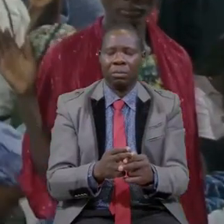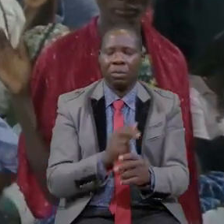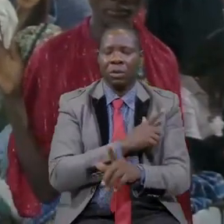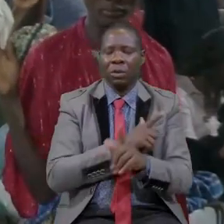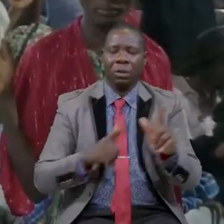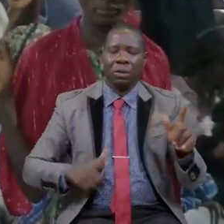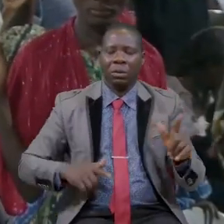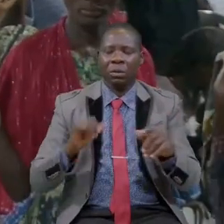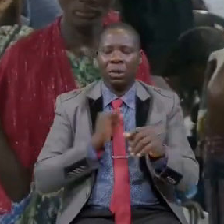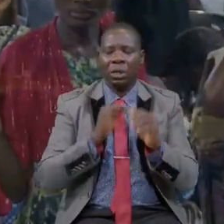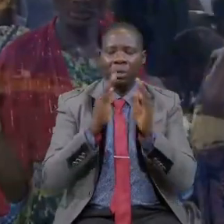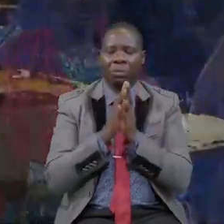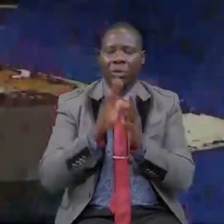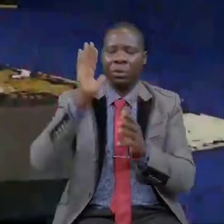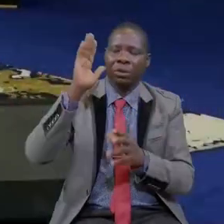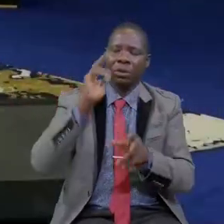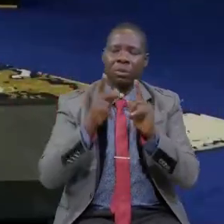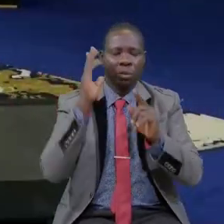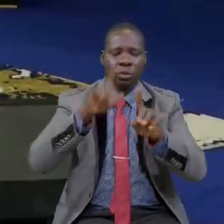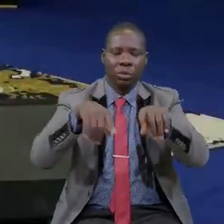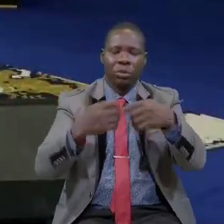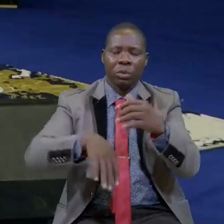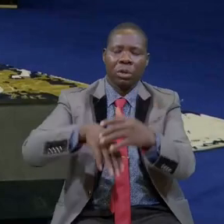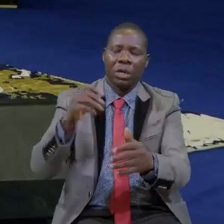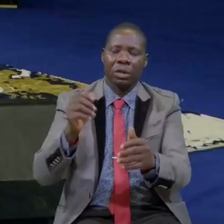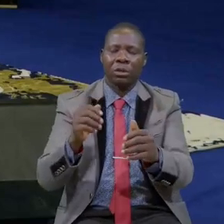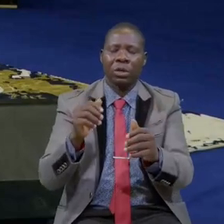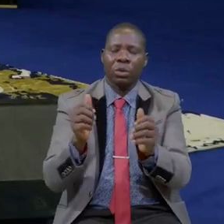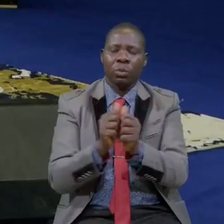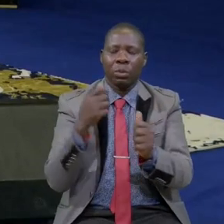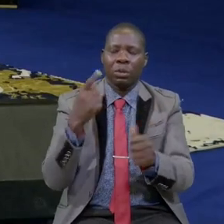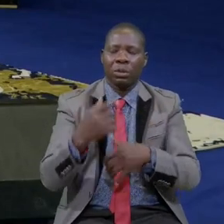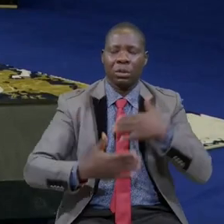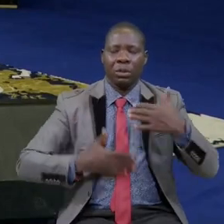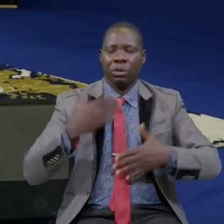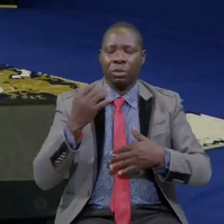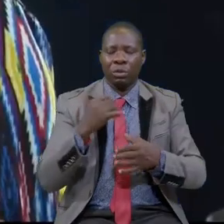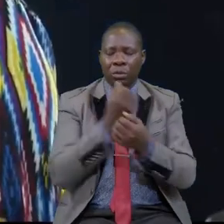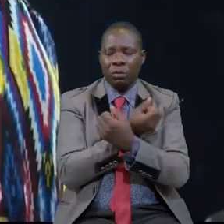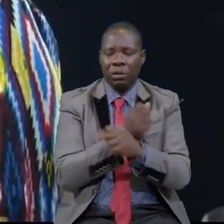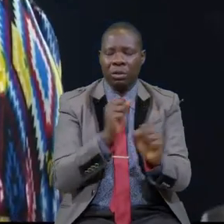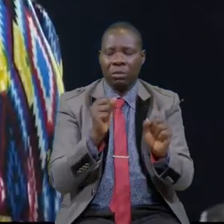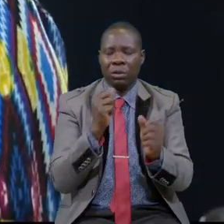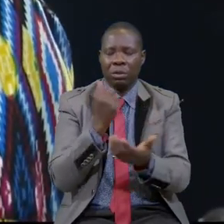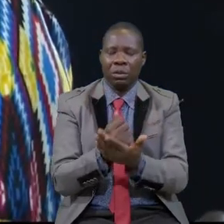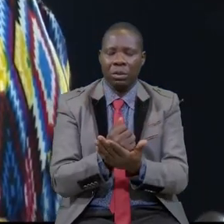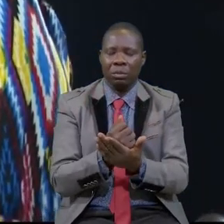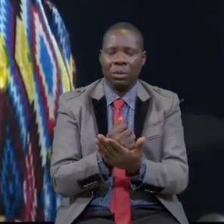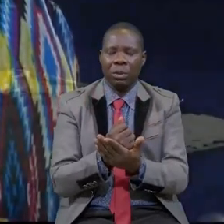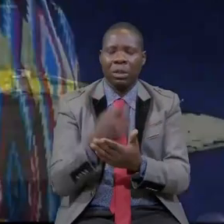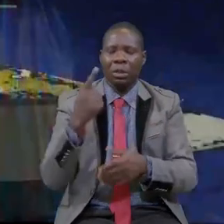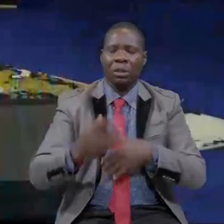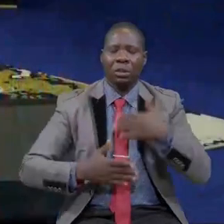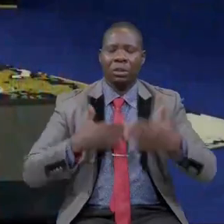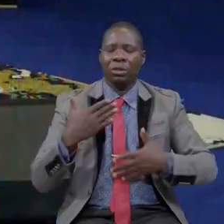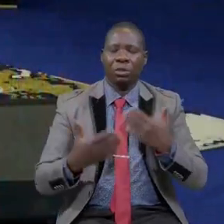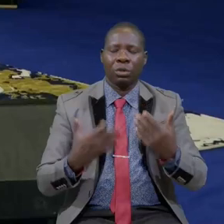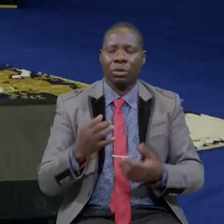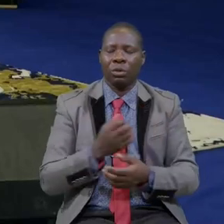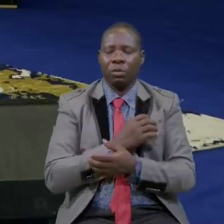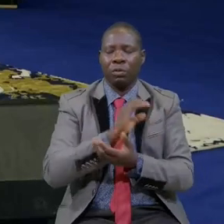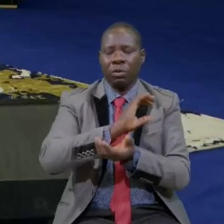Seigneur, je prie, ton peuple sortira dans la joie du salut, la joie de